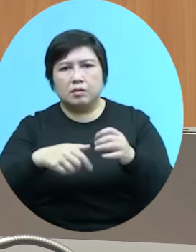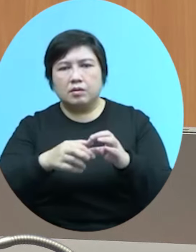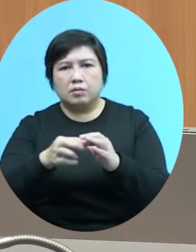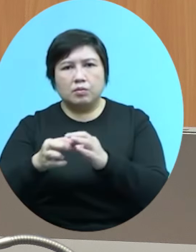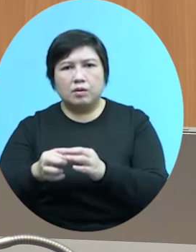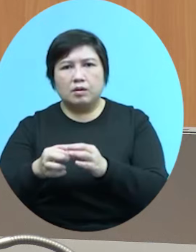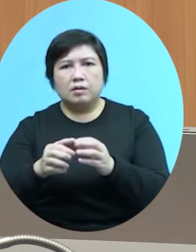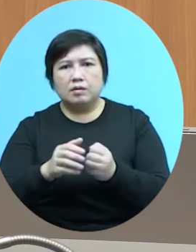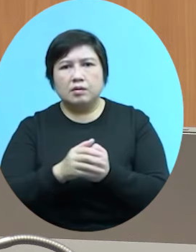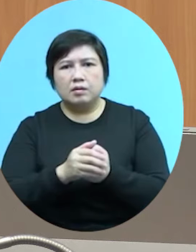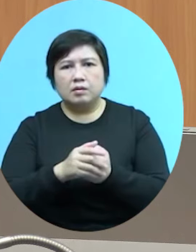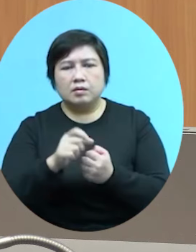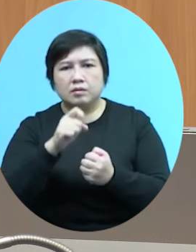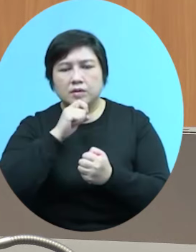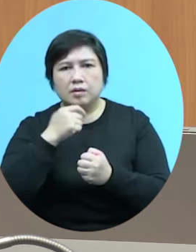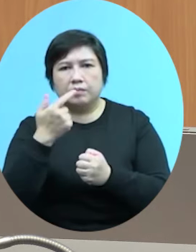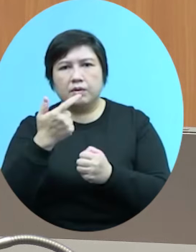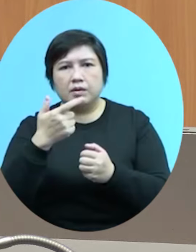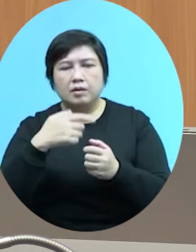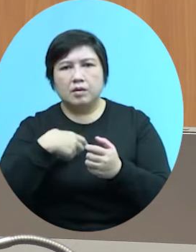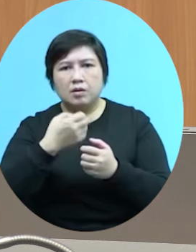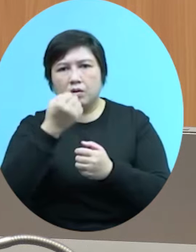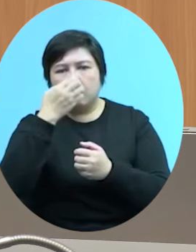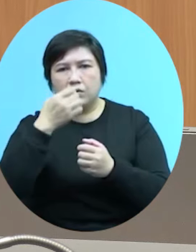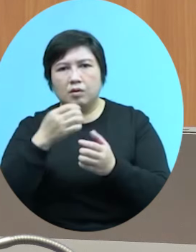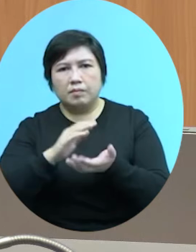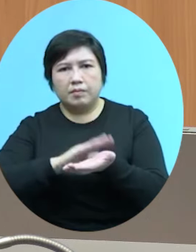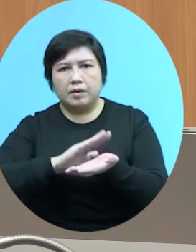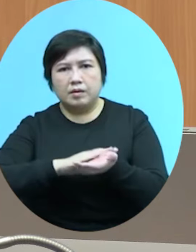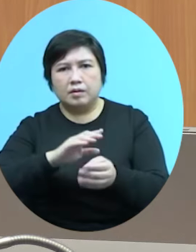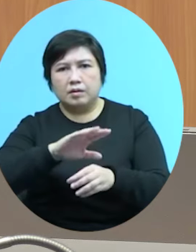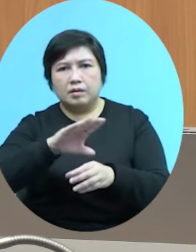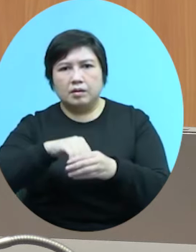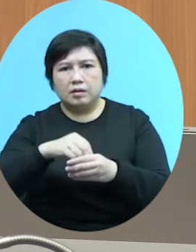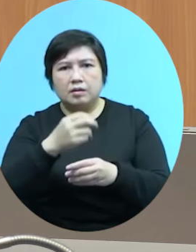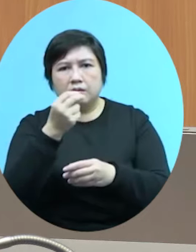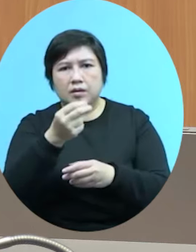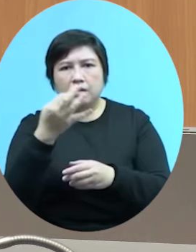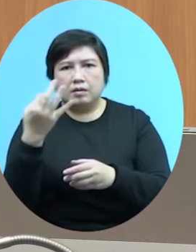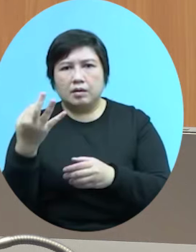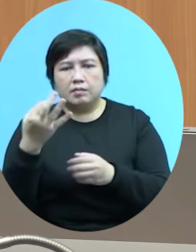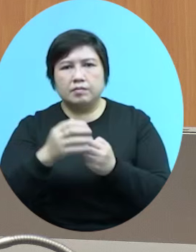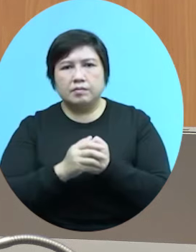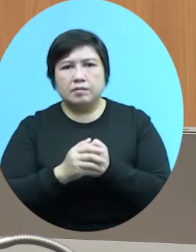個案還有8宗是本地個案所以加起來是73宗